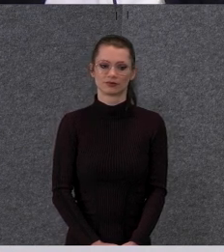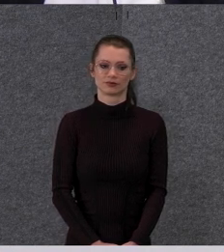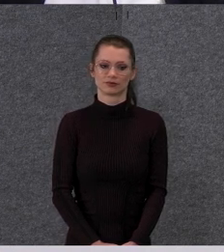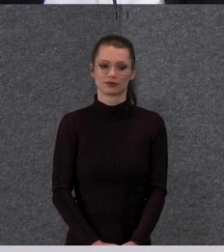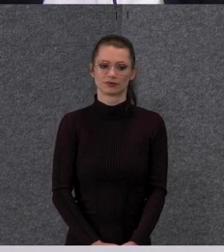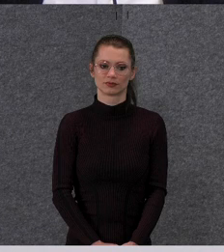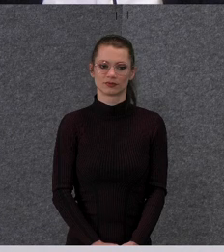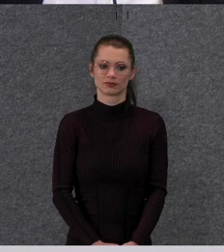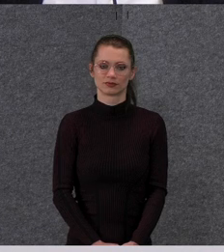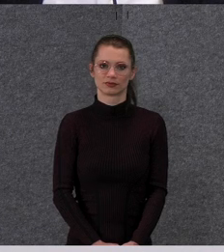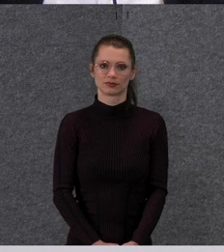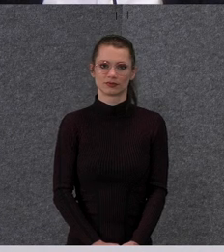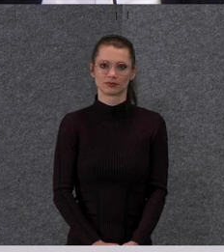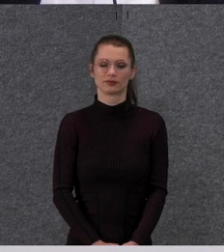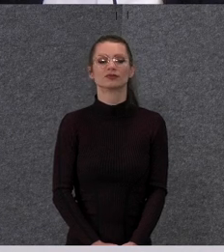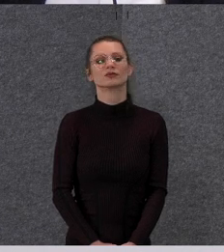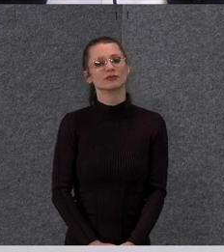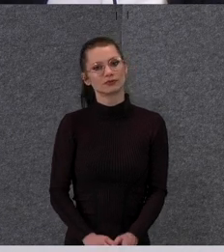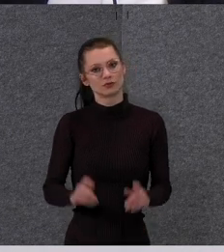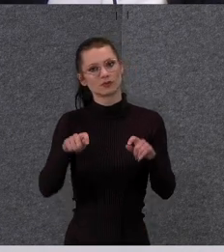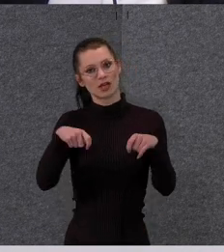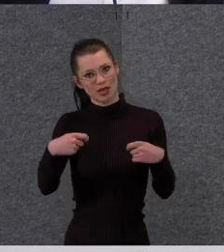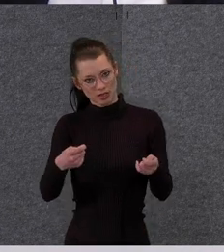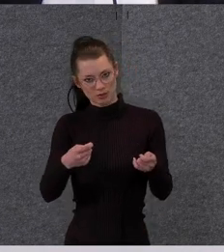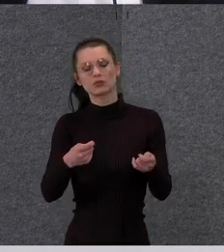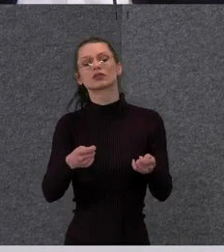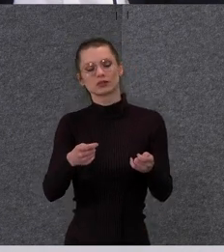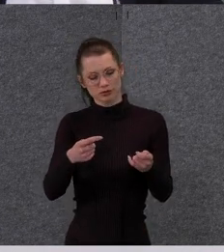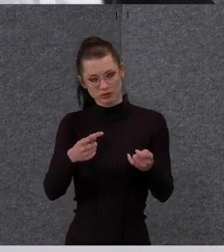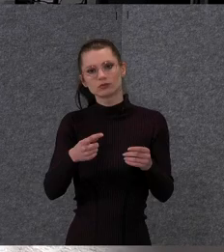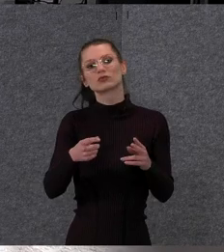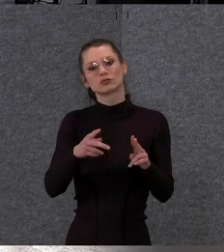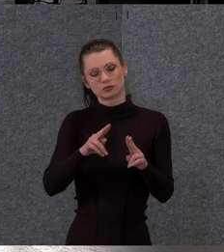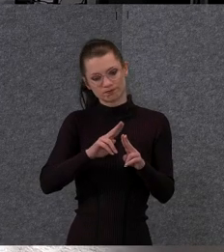Wir bereiten jetzt schnell noch das Ergebnis zu Ende vor.